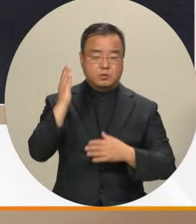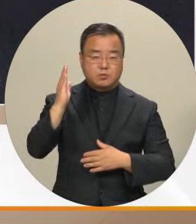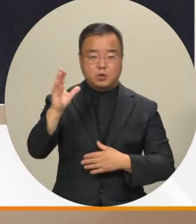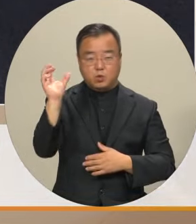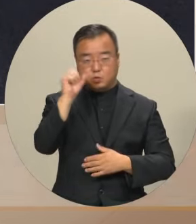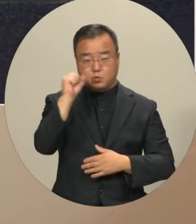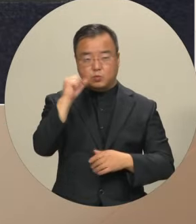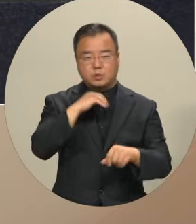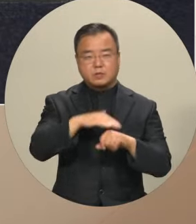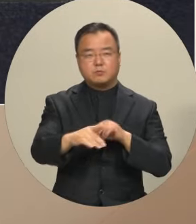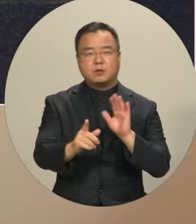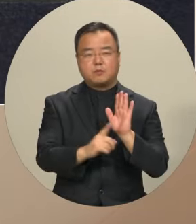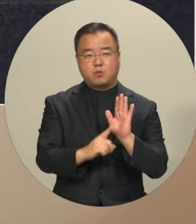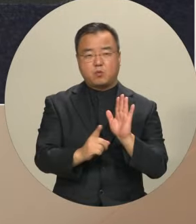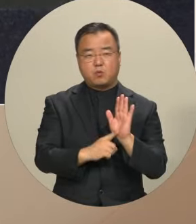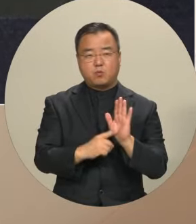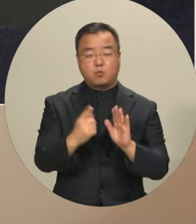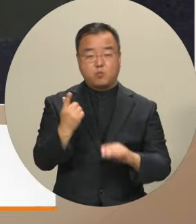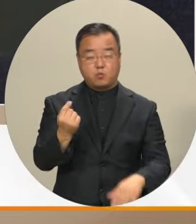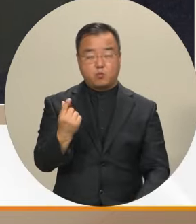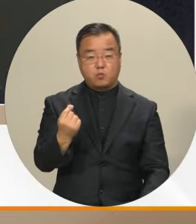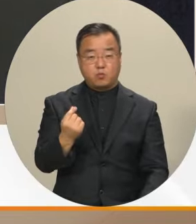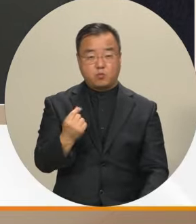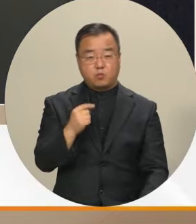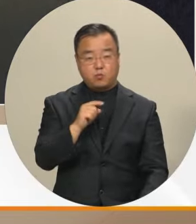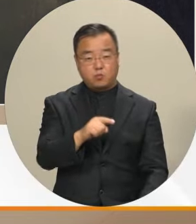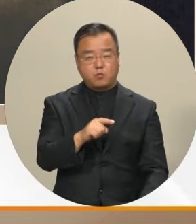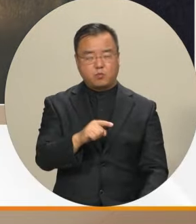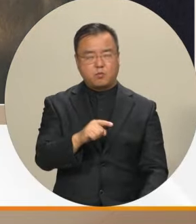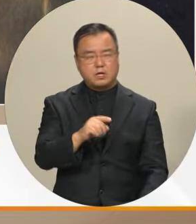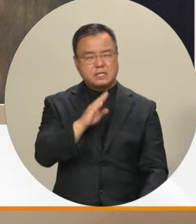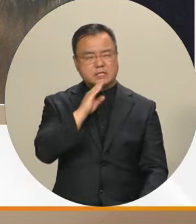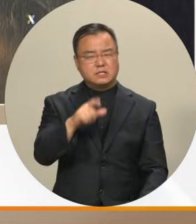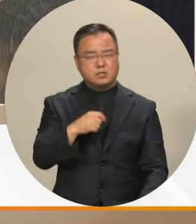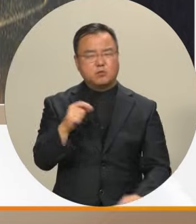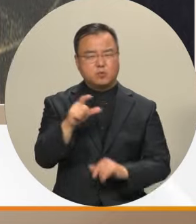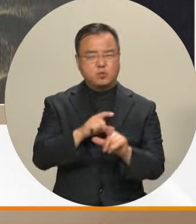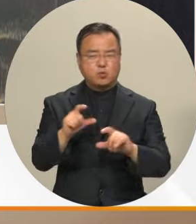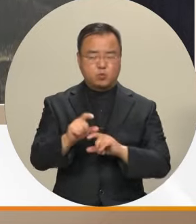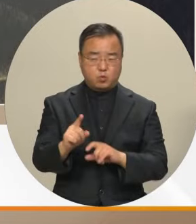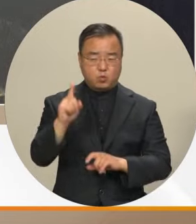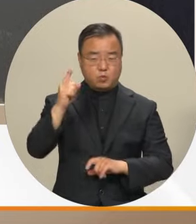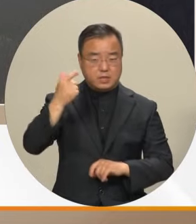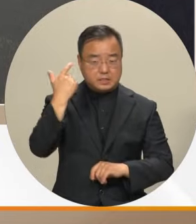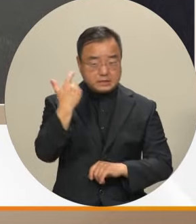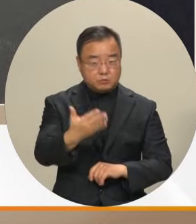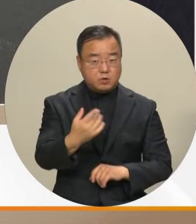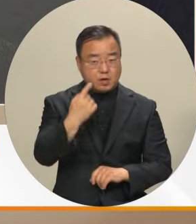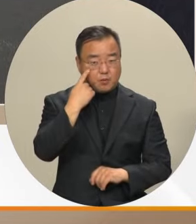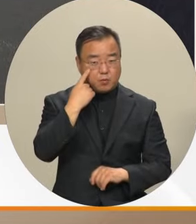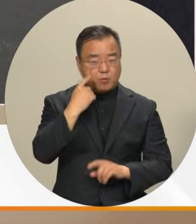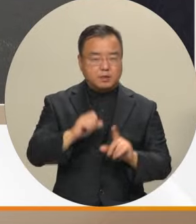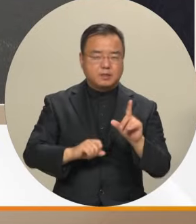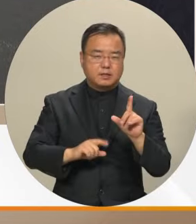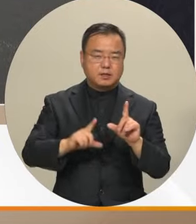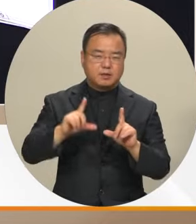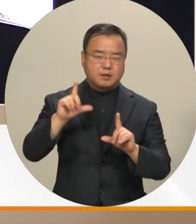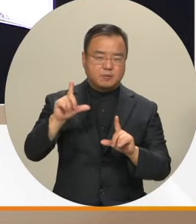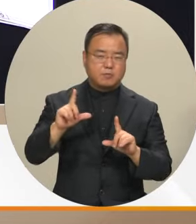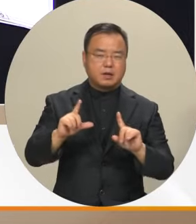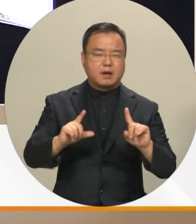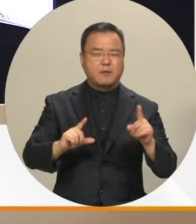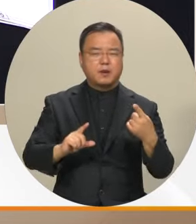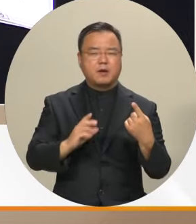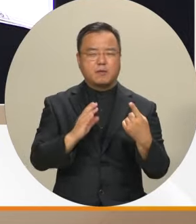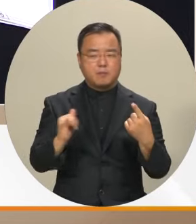표현하는 어 경향이 있기 때문에 실제는 더 높고 제가 현장에서 질문을 하면은 뭐 거의 분이면